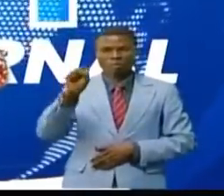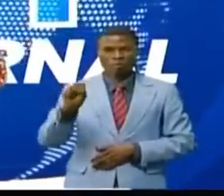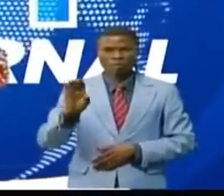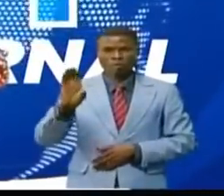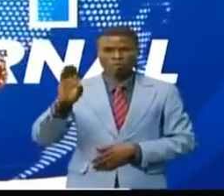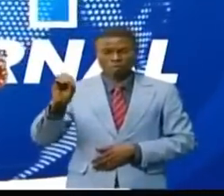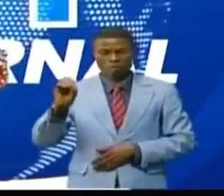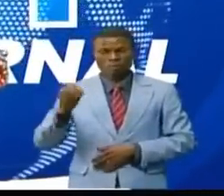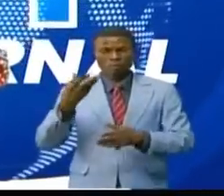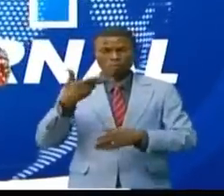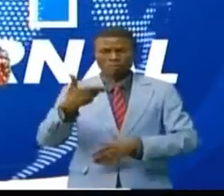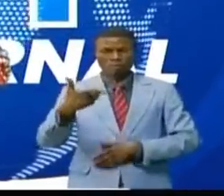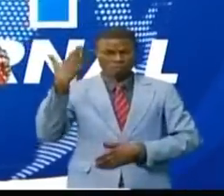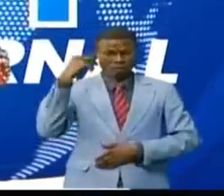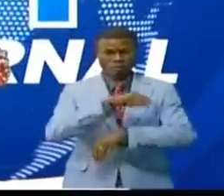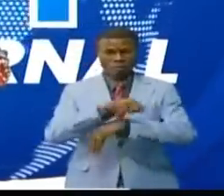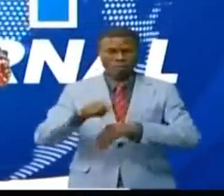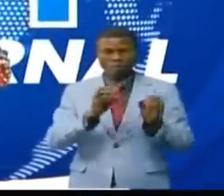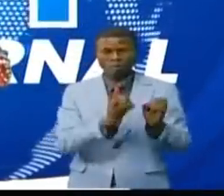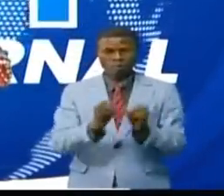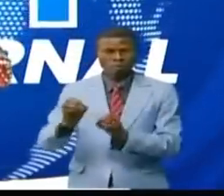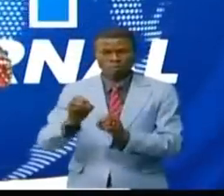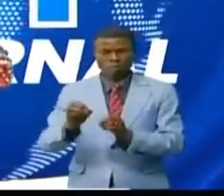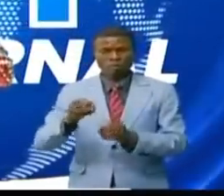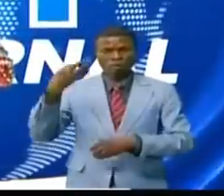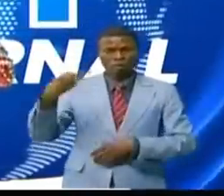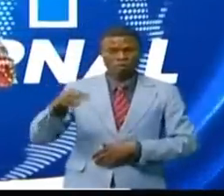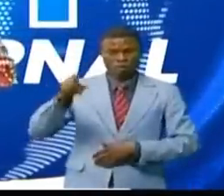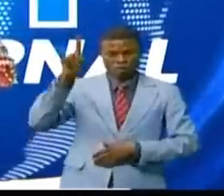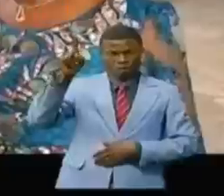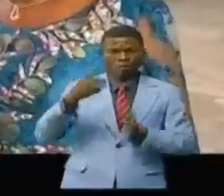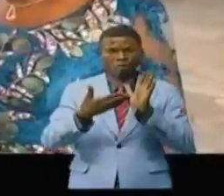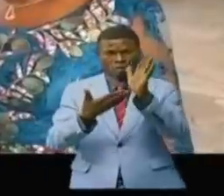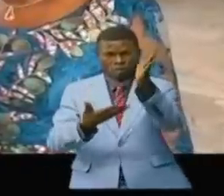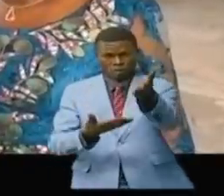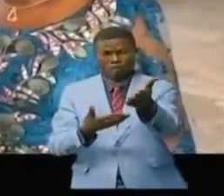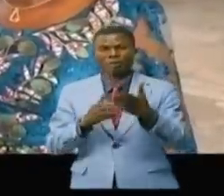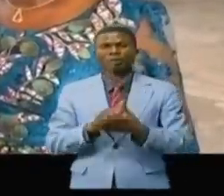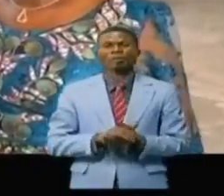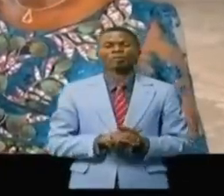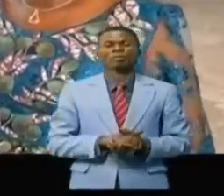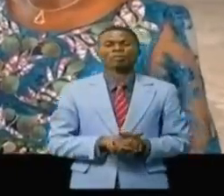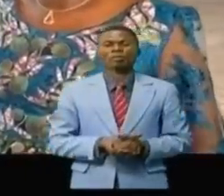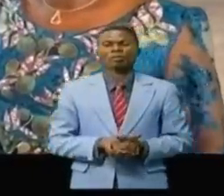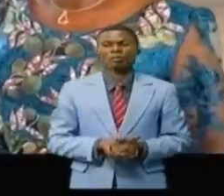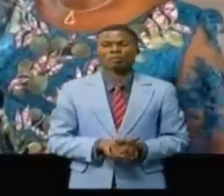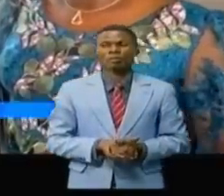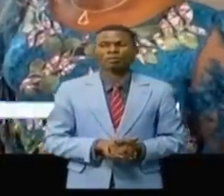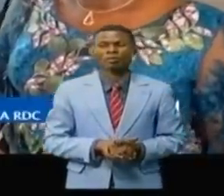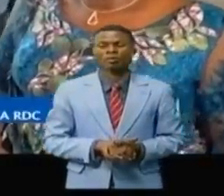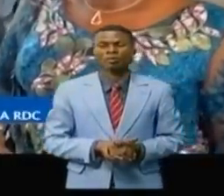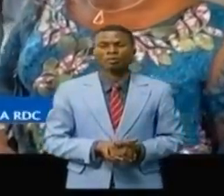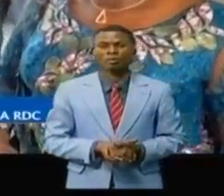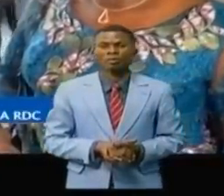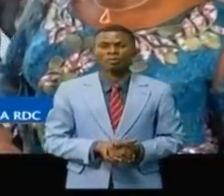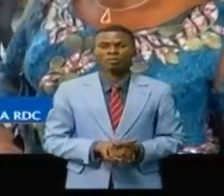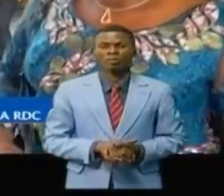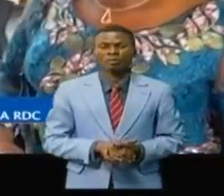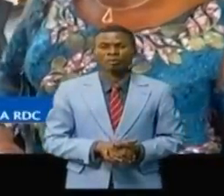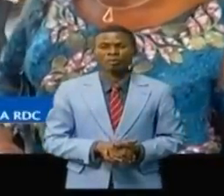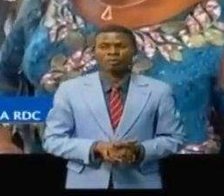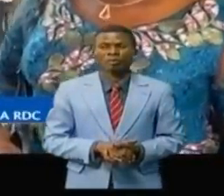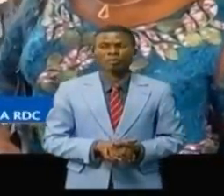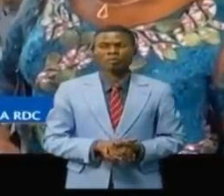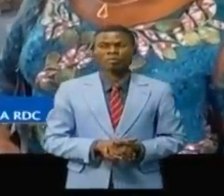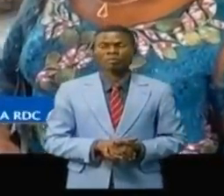le mercredi dernier au siège de l'organisation à Paris. Regardez. Il se trouve que la